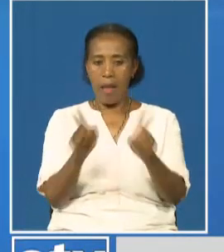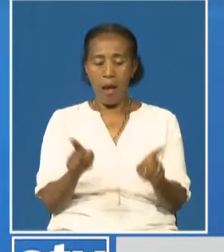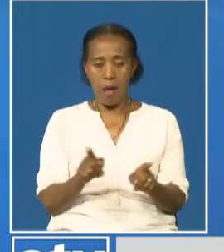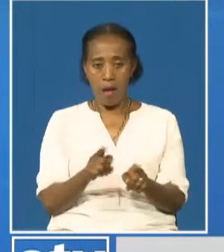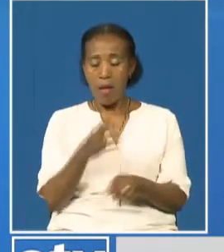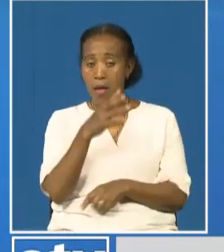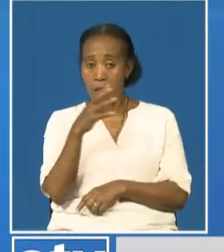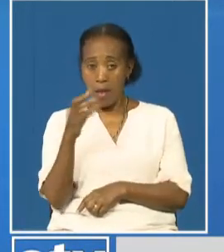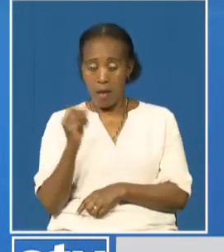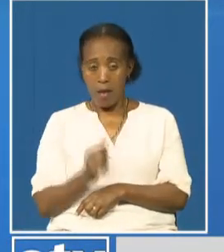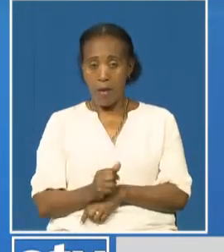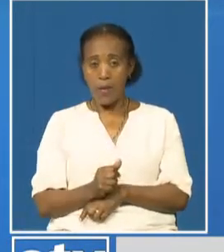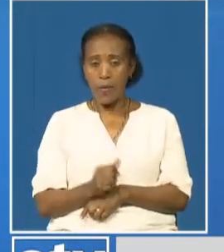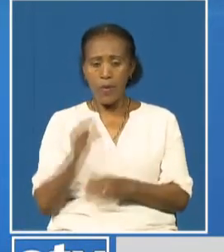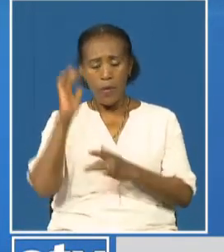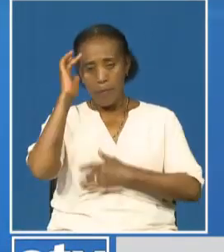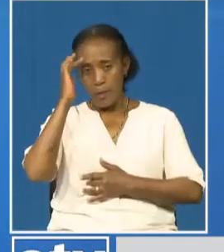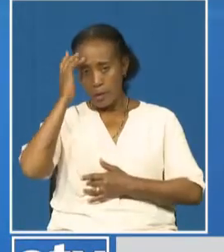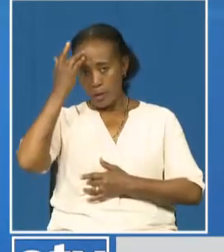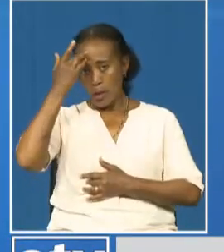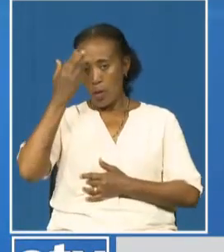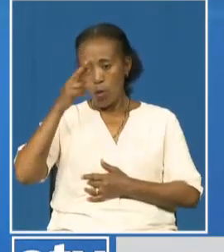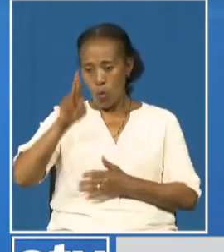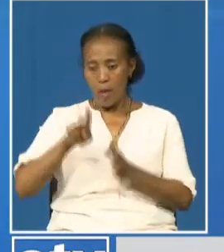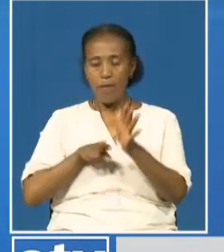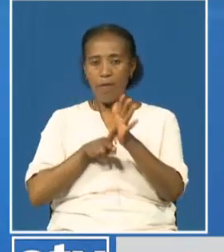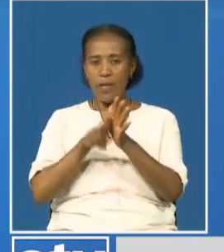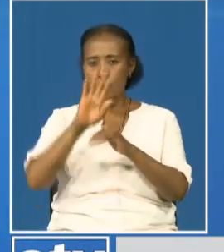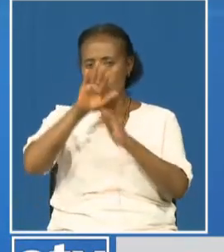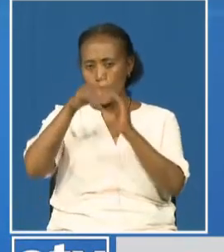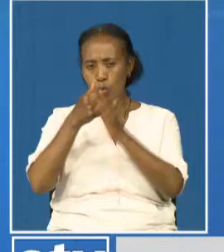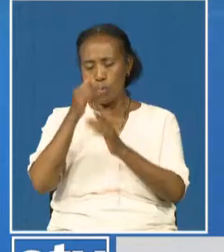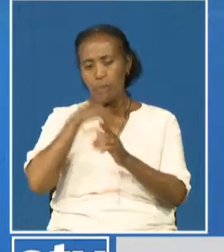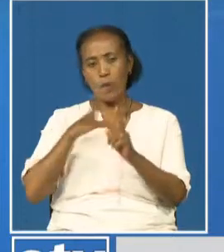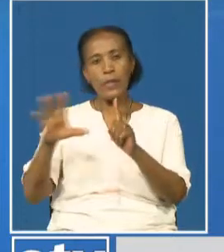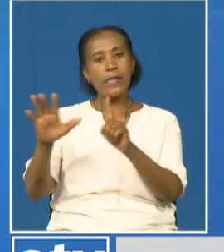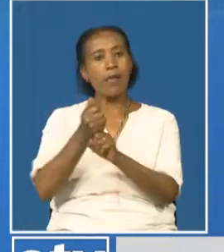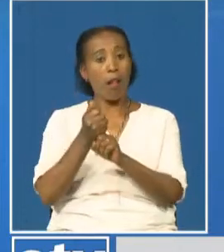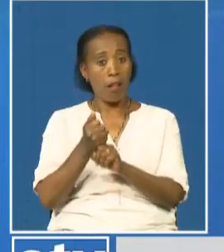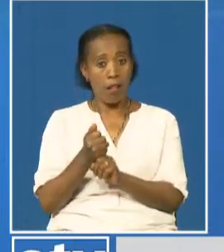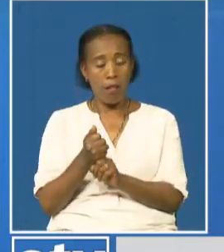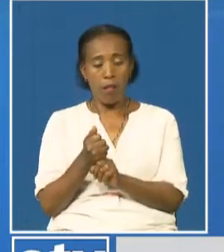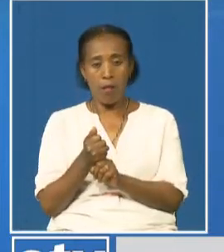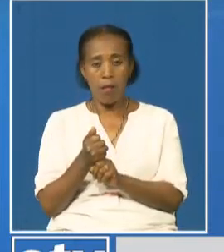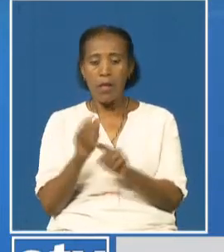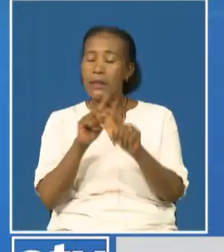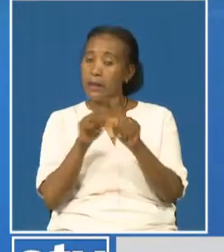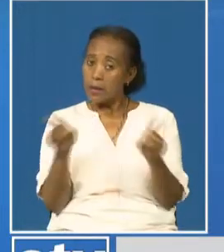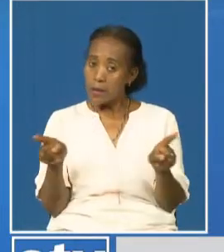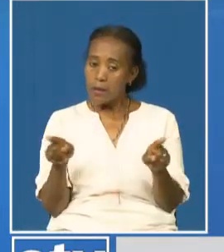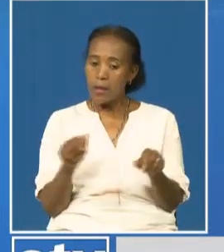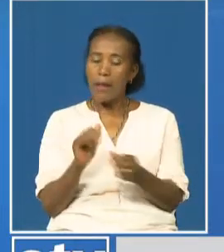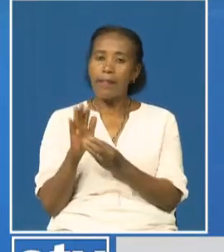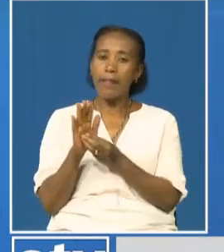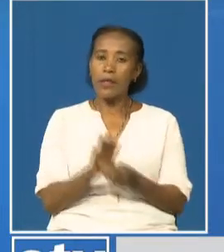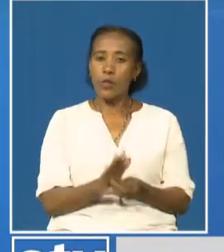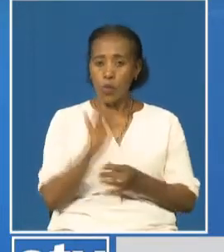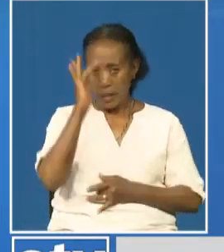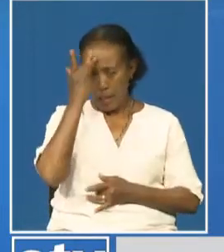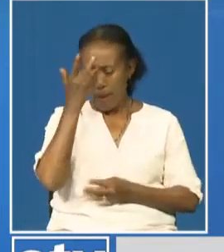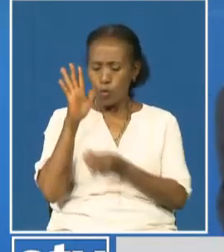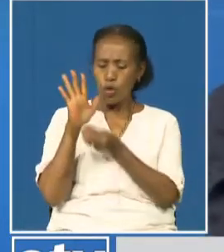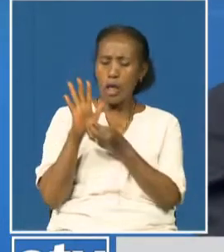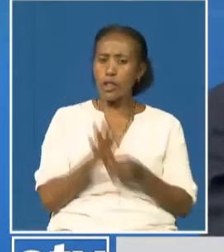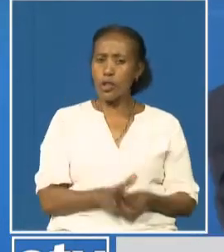እና በሽታው ወይም ቫይረሱ ሁሉንም ሰው ይይዛል ነገር ግን ተጽኖ የህመሙ